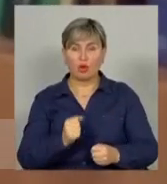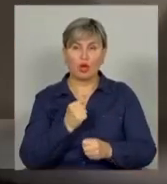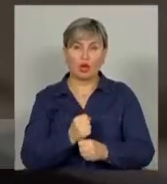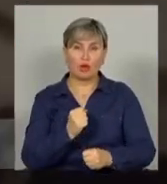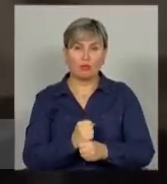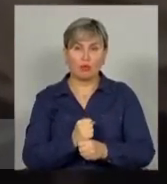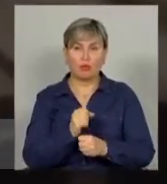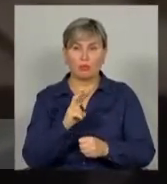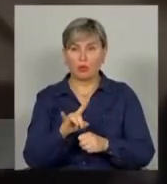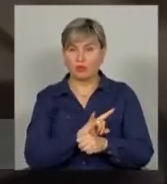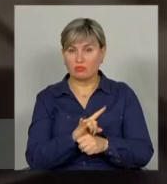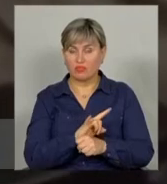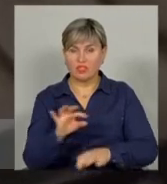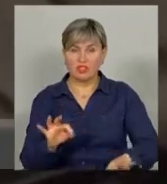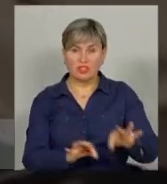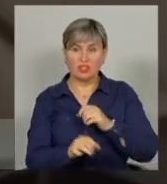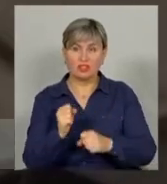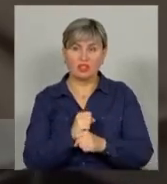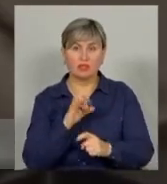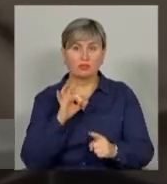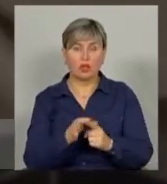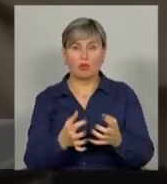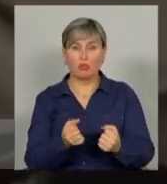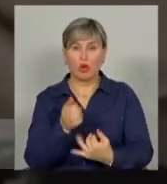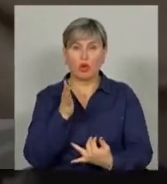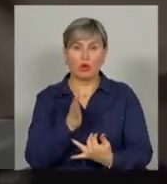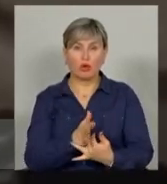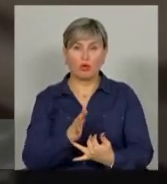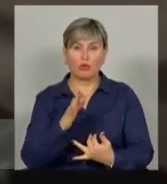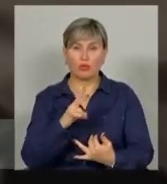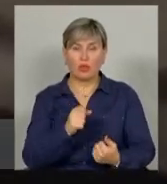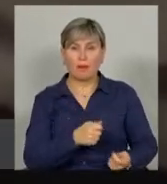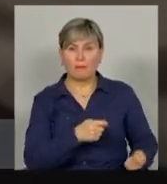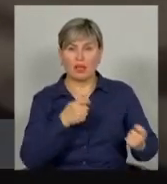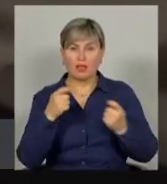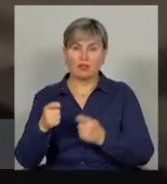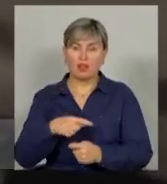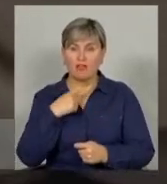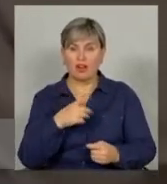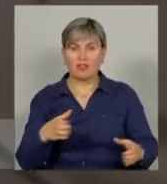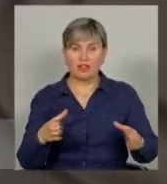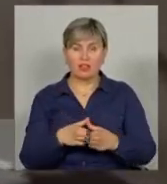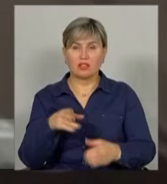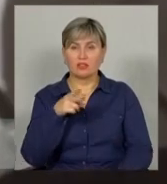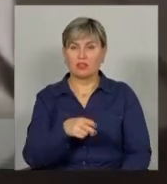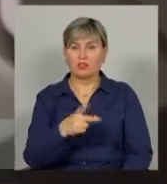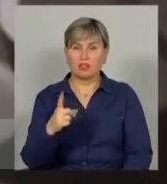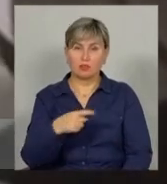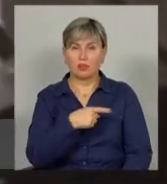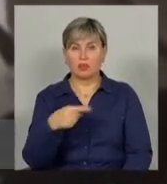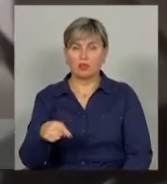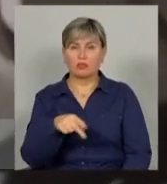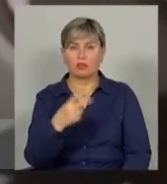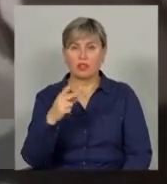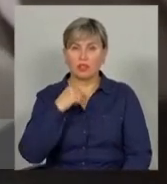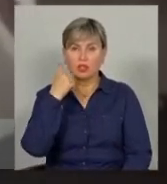серой схеме. Делалось это с целью получения льготного тарифа на перевозки, отмечают в агентстве. С 2021 по